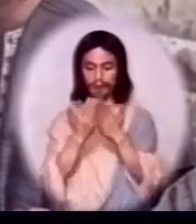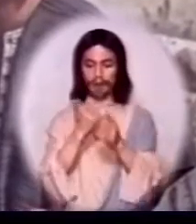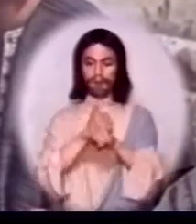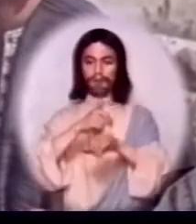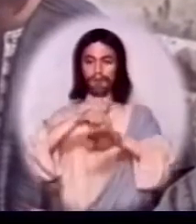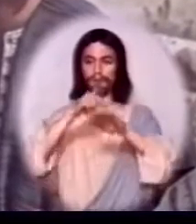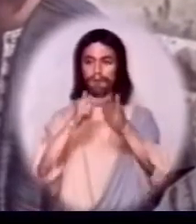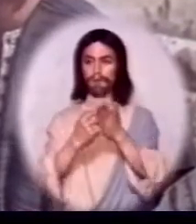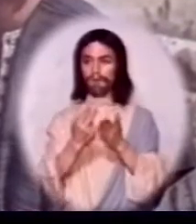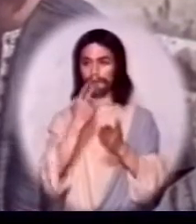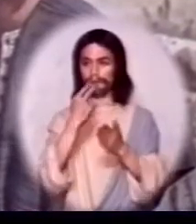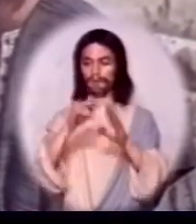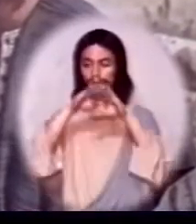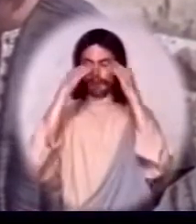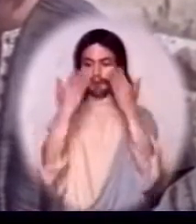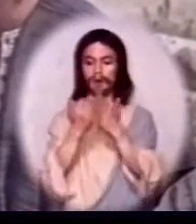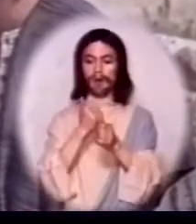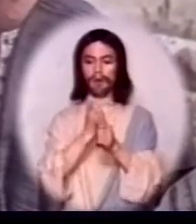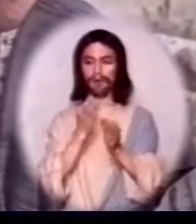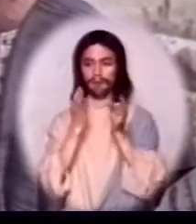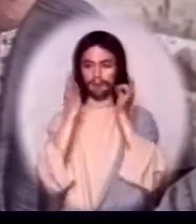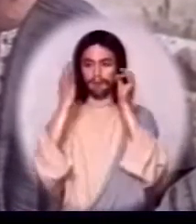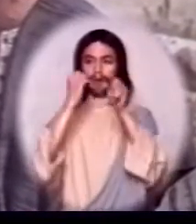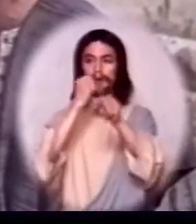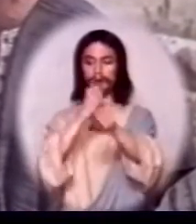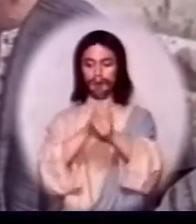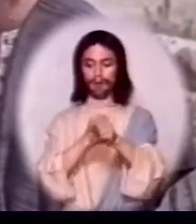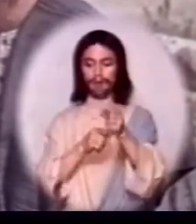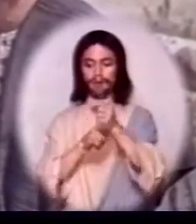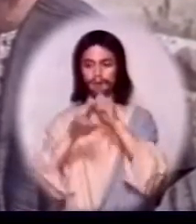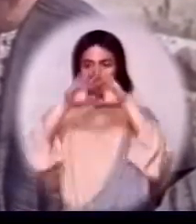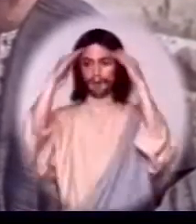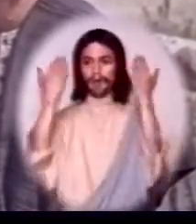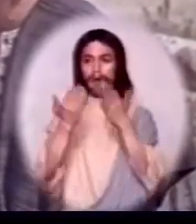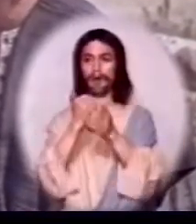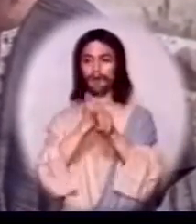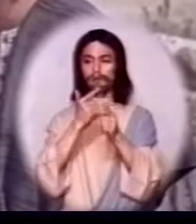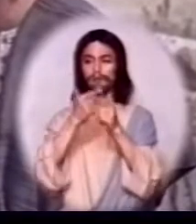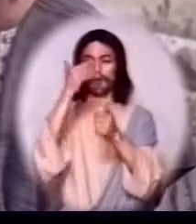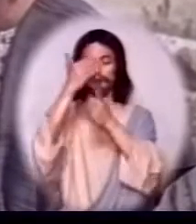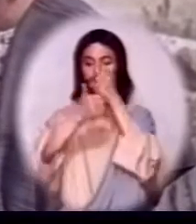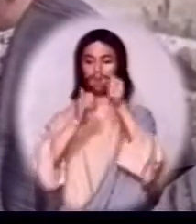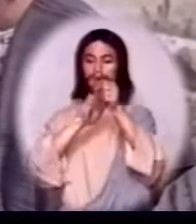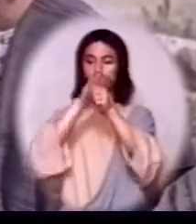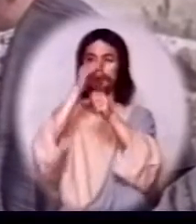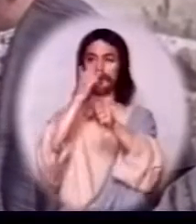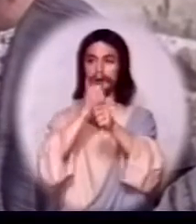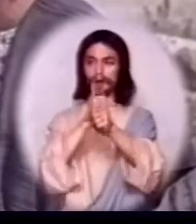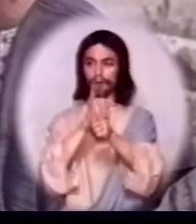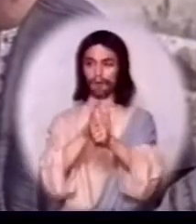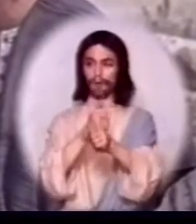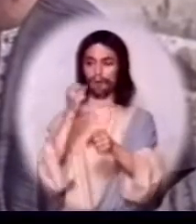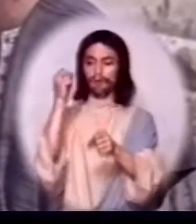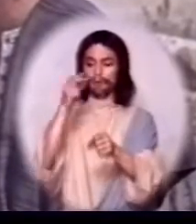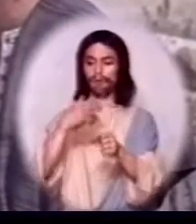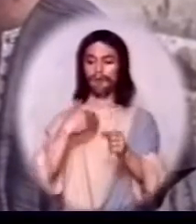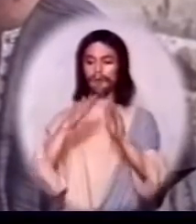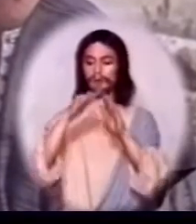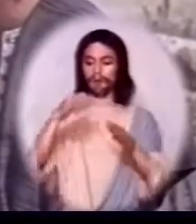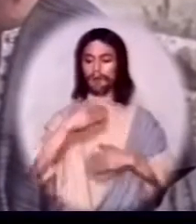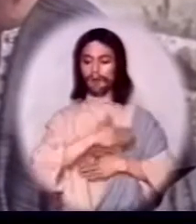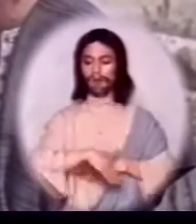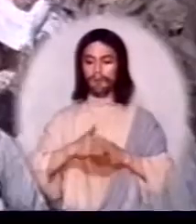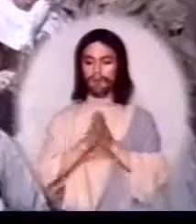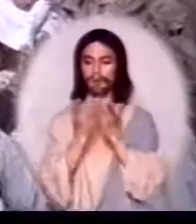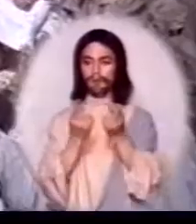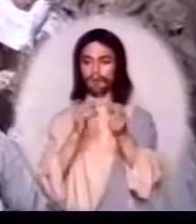다하고, 목숨을 다하고, 힘을 다하고, 뜻을 다하여 주 너의 하나님을 사랑하고, 또한 내